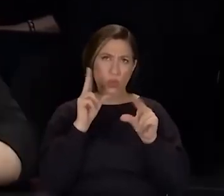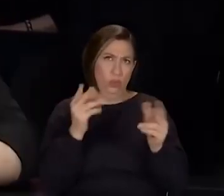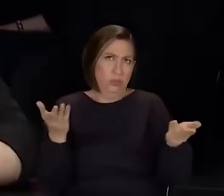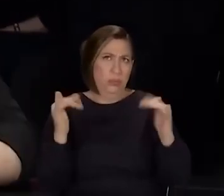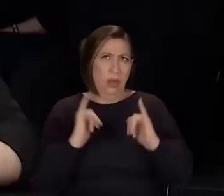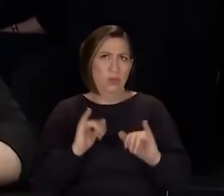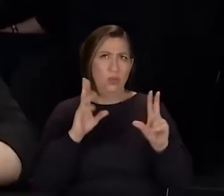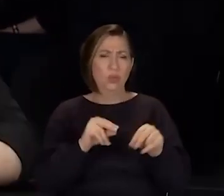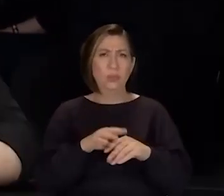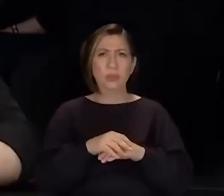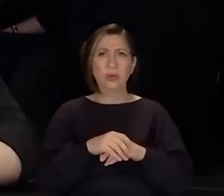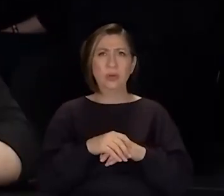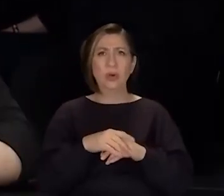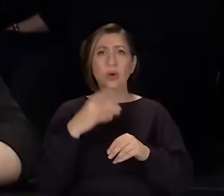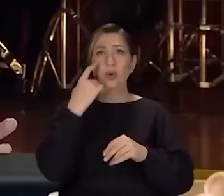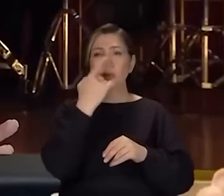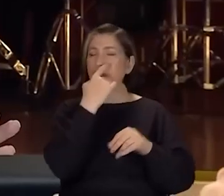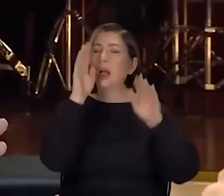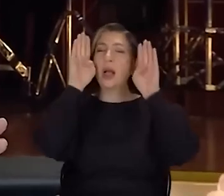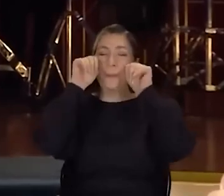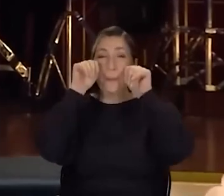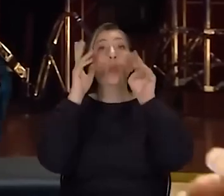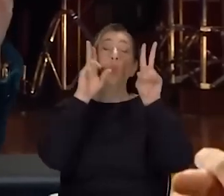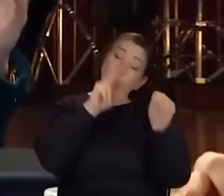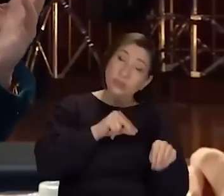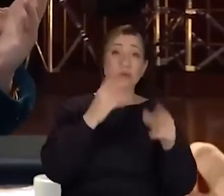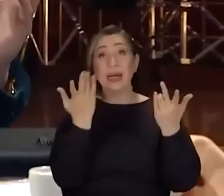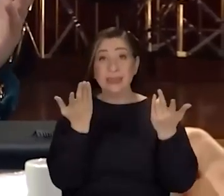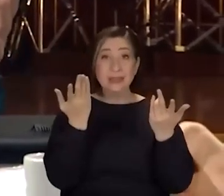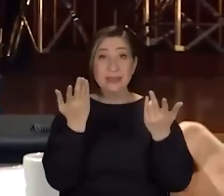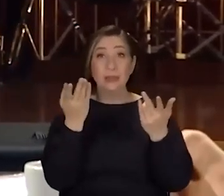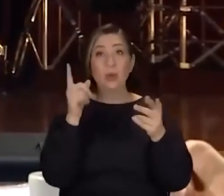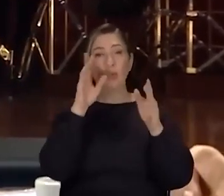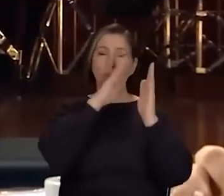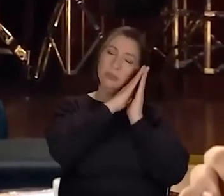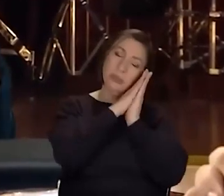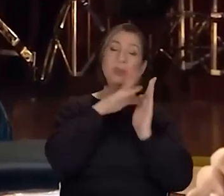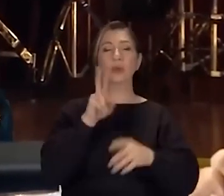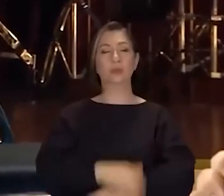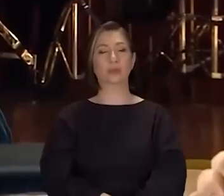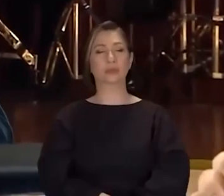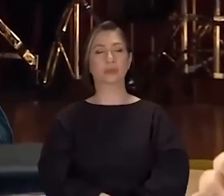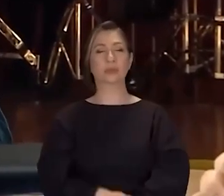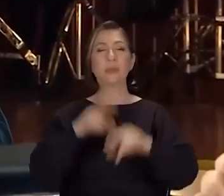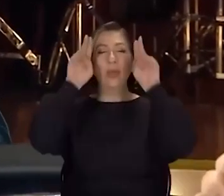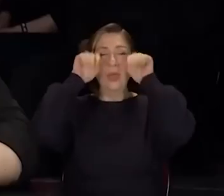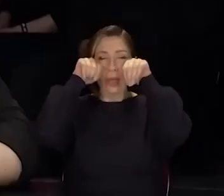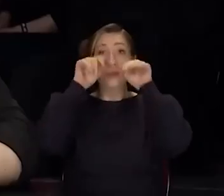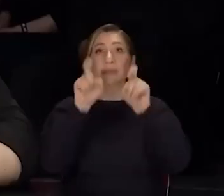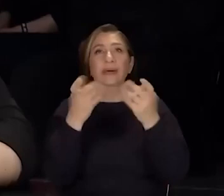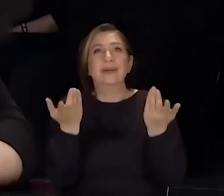Uyuyorum. Yani şey... Uyuyor musun gözlerini mi kapatıyorsun? Yani bir uyuma pozisyonu alıyor musun yoksa oturarak mı